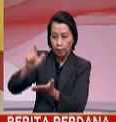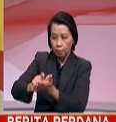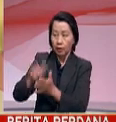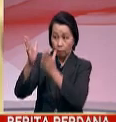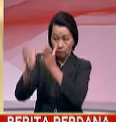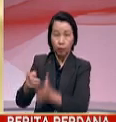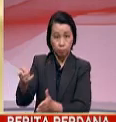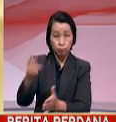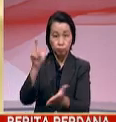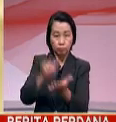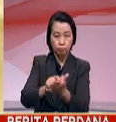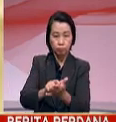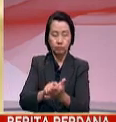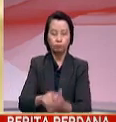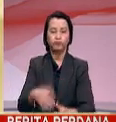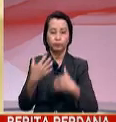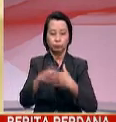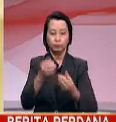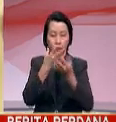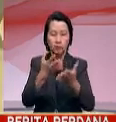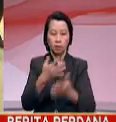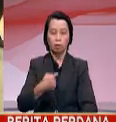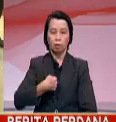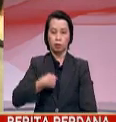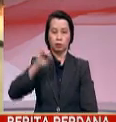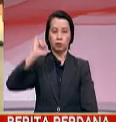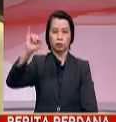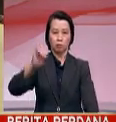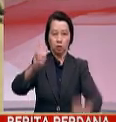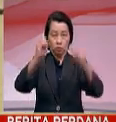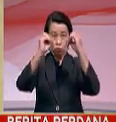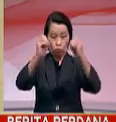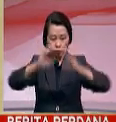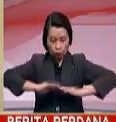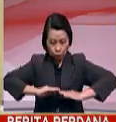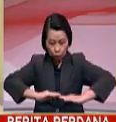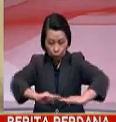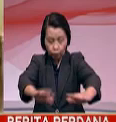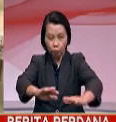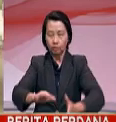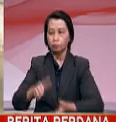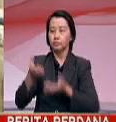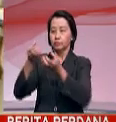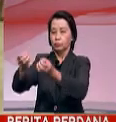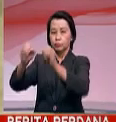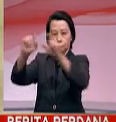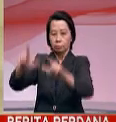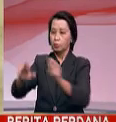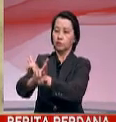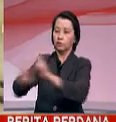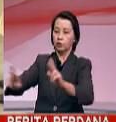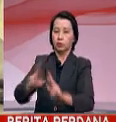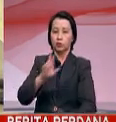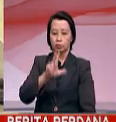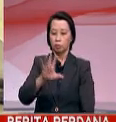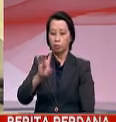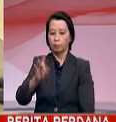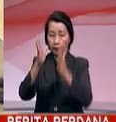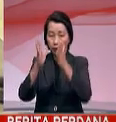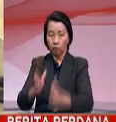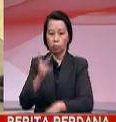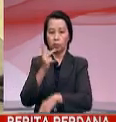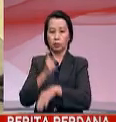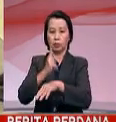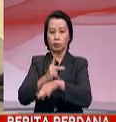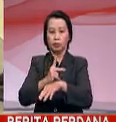pengguna. Beliau ditemui selepas majlis Aku Janji Zero Potholes dan penyerahan sijil penyiap kepada 38 orang